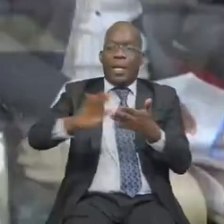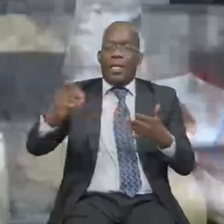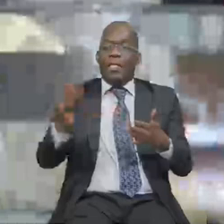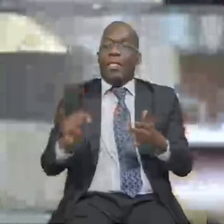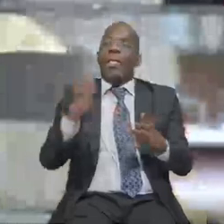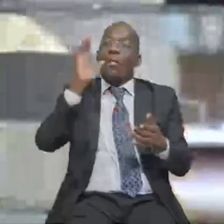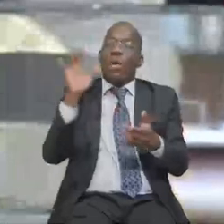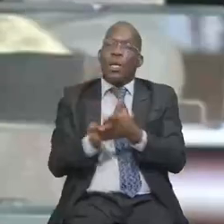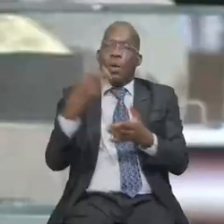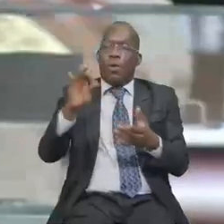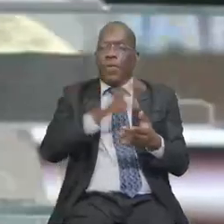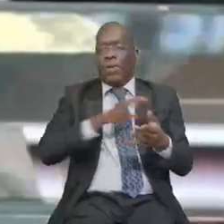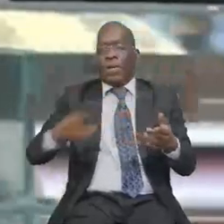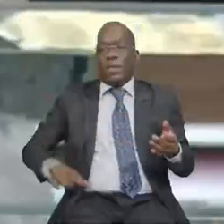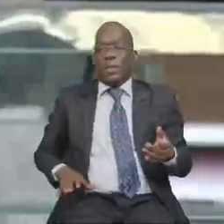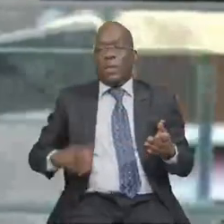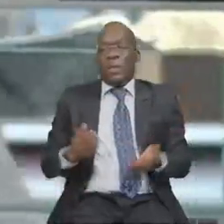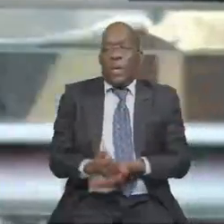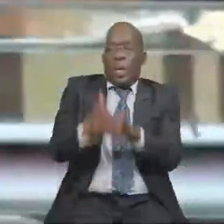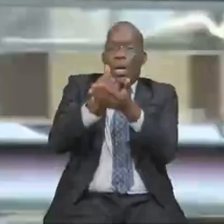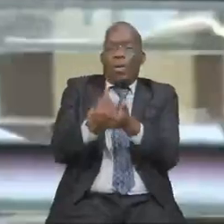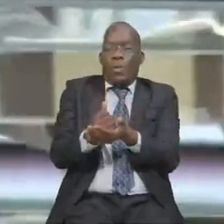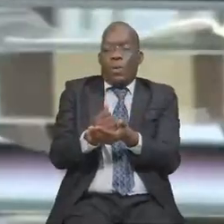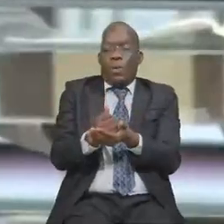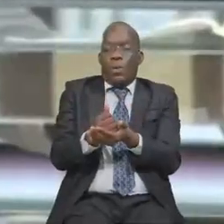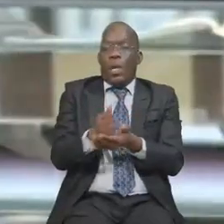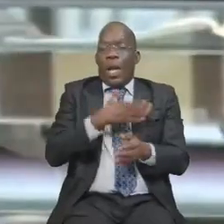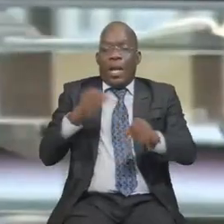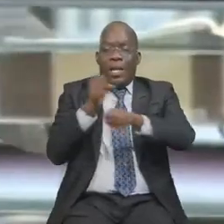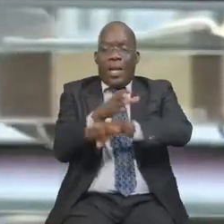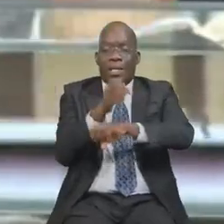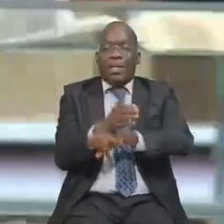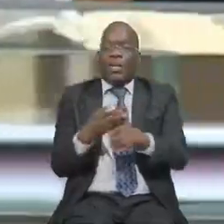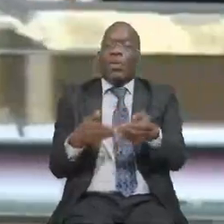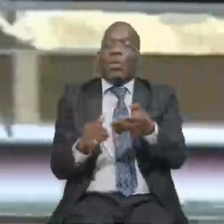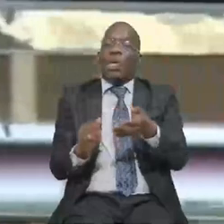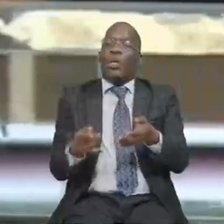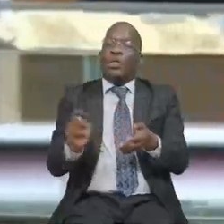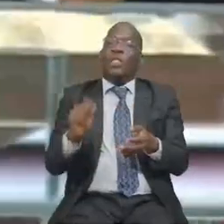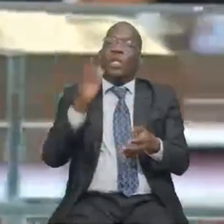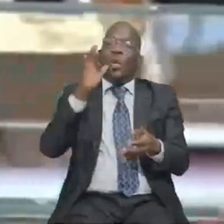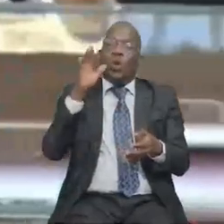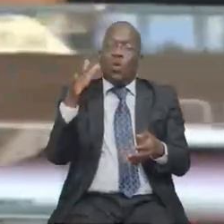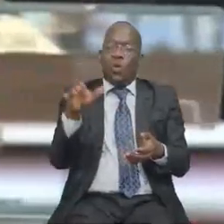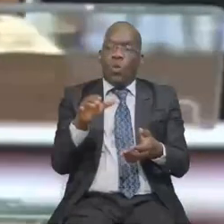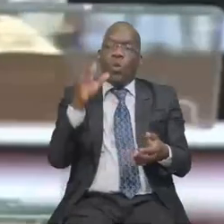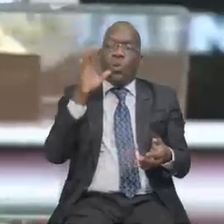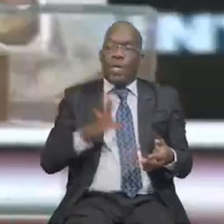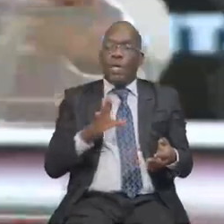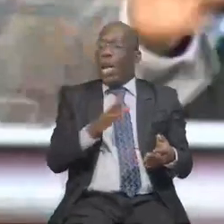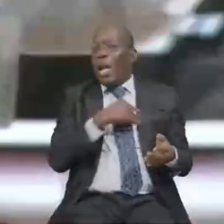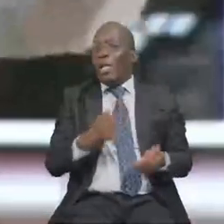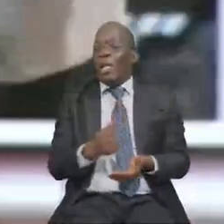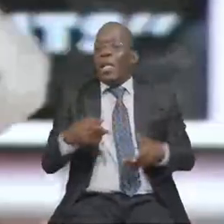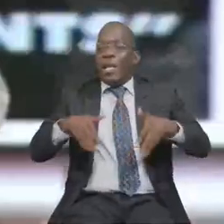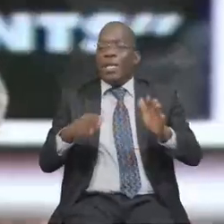Christ. Aide et conseille ces femmes, et que l'aide et le conseil purifient